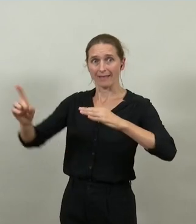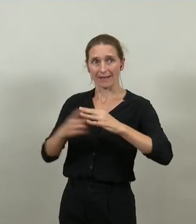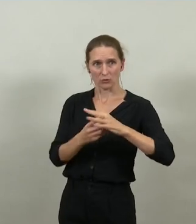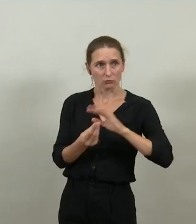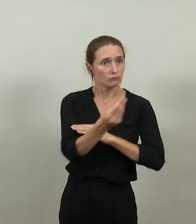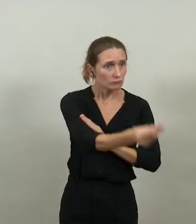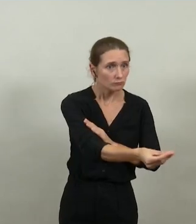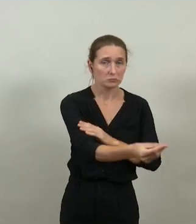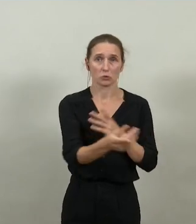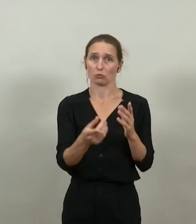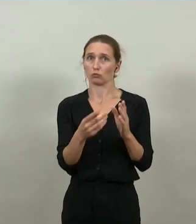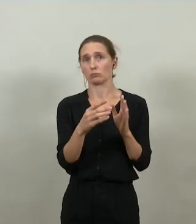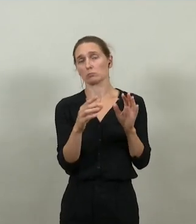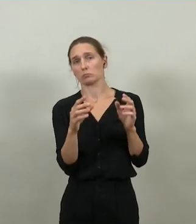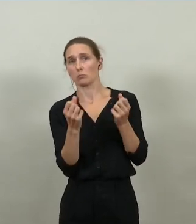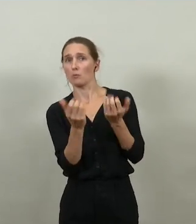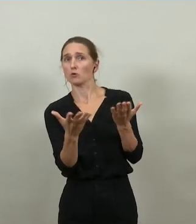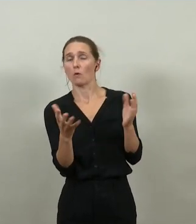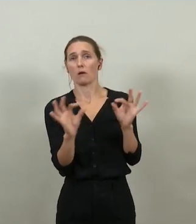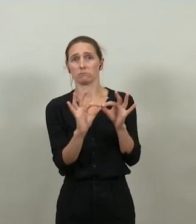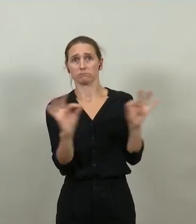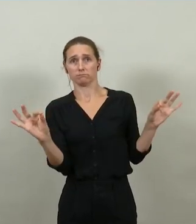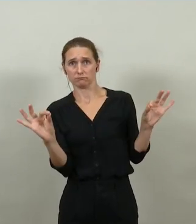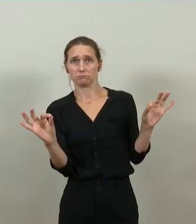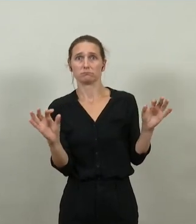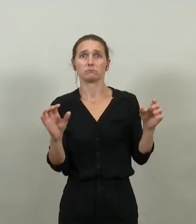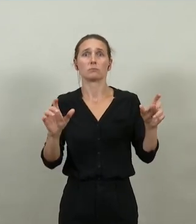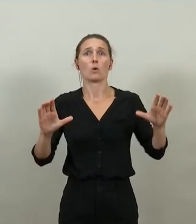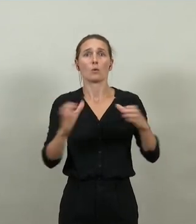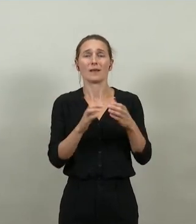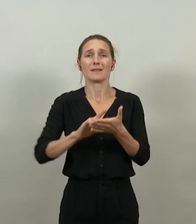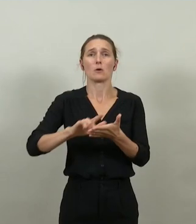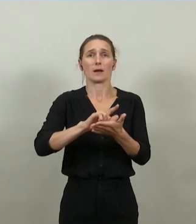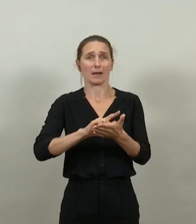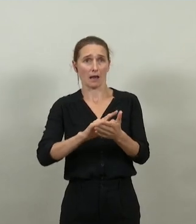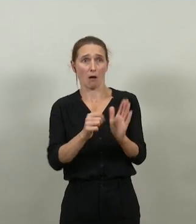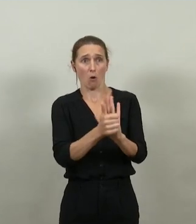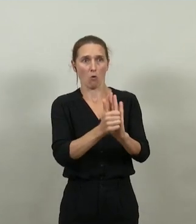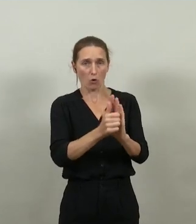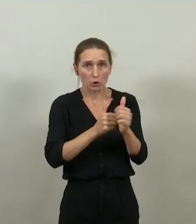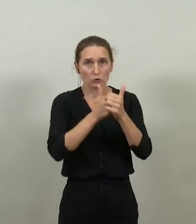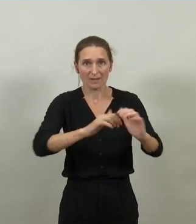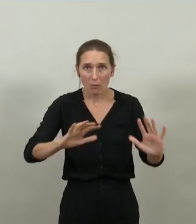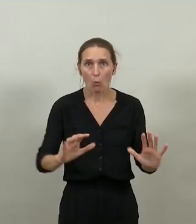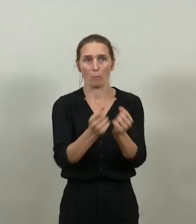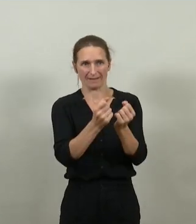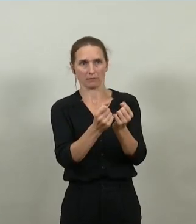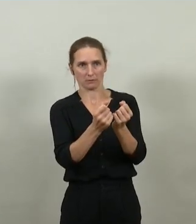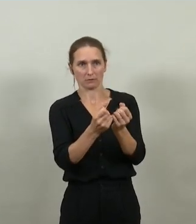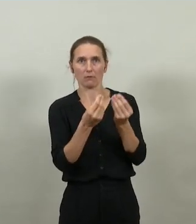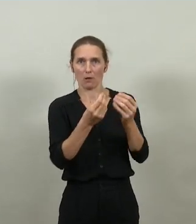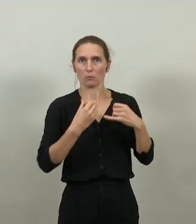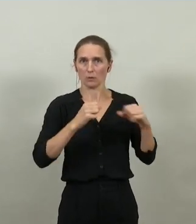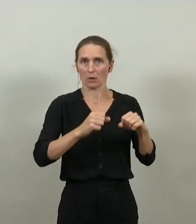d'ter les collectivités locales des moyens nécessaires pour qu'elles joue pleinement leur rôle dans le cadre de leurs compétences et puisse per les les défaillances de